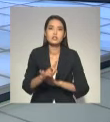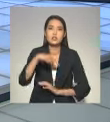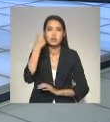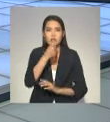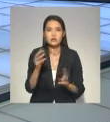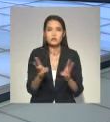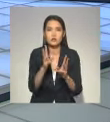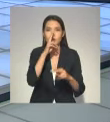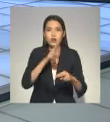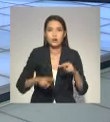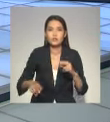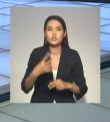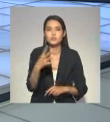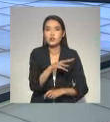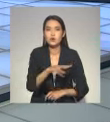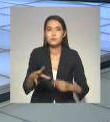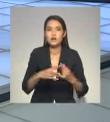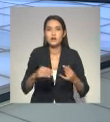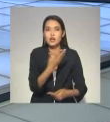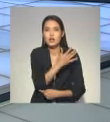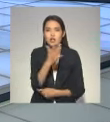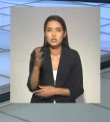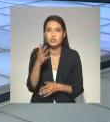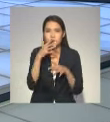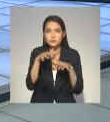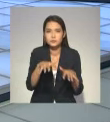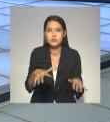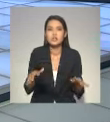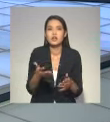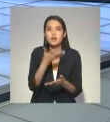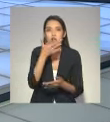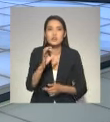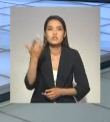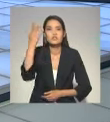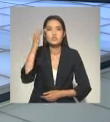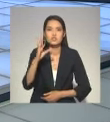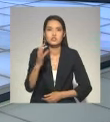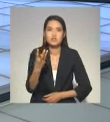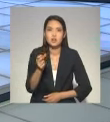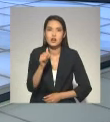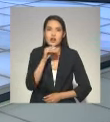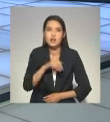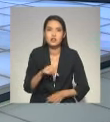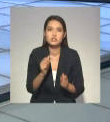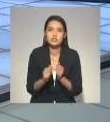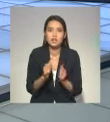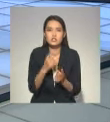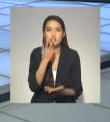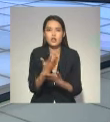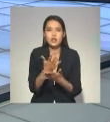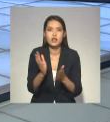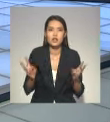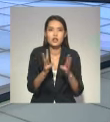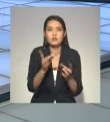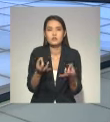уничтожил почти 4 миллиона гектаров леса. Дым от возгорания достиг даже побережья США. Эксперты все чаще высказывают мнение, что возгорание возникает